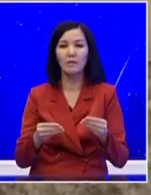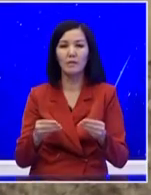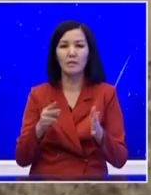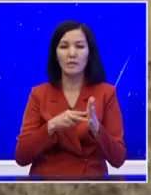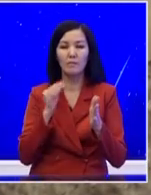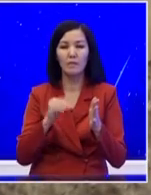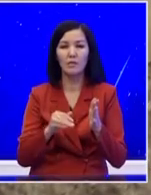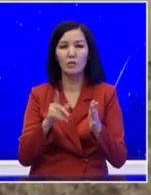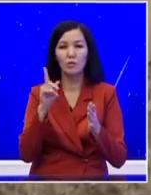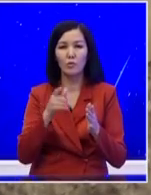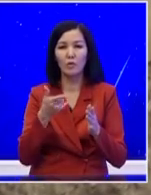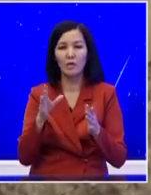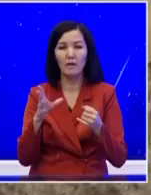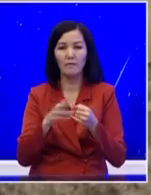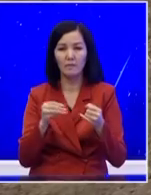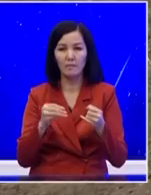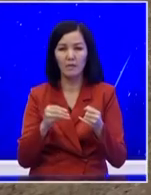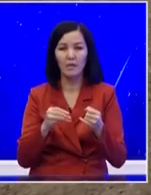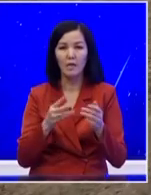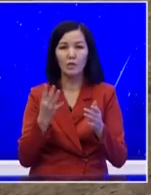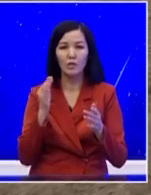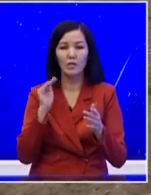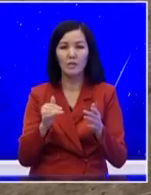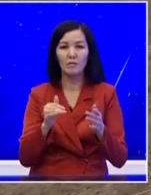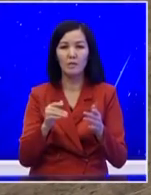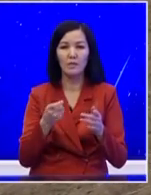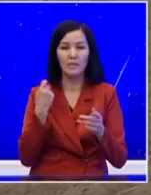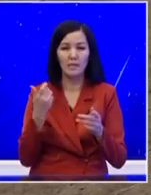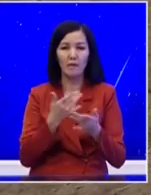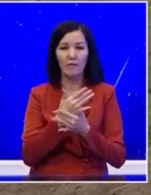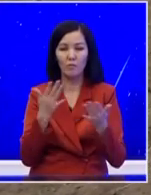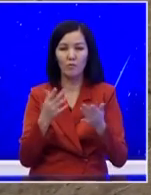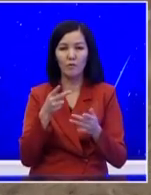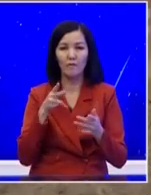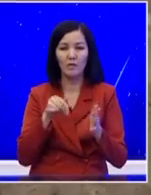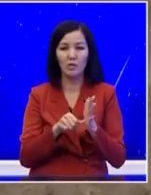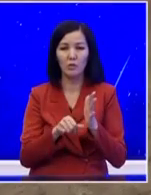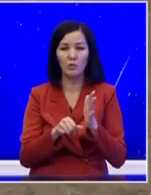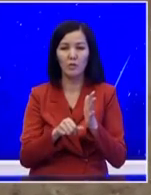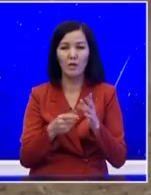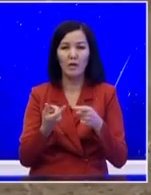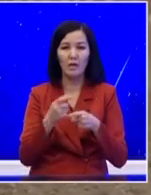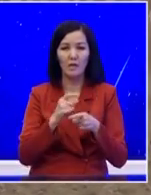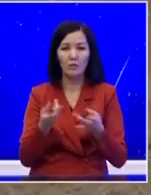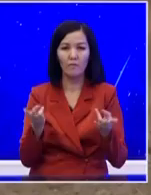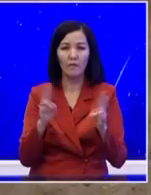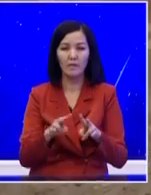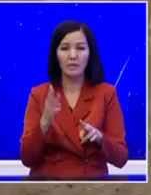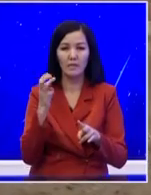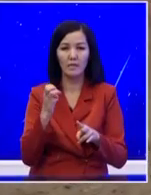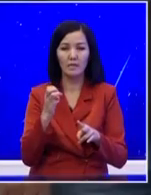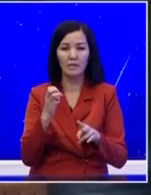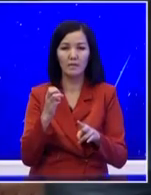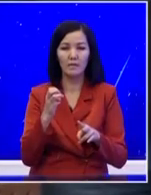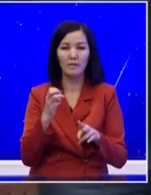7100 гектаров посевных земель. Из них 4500 зерновых культур, 2600 гектаров картофеля и оставшиеся 300